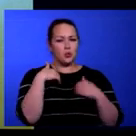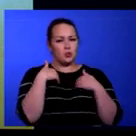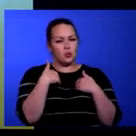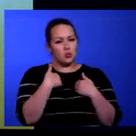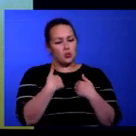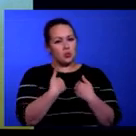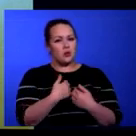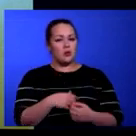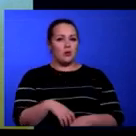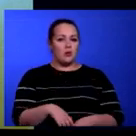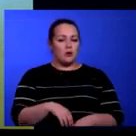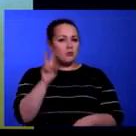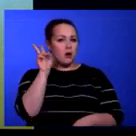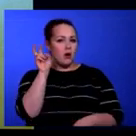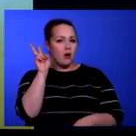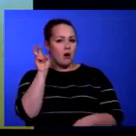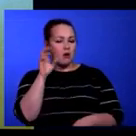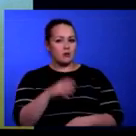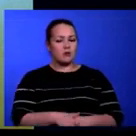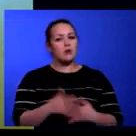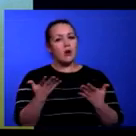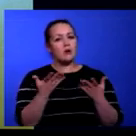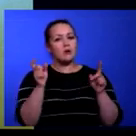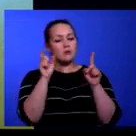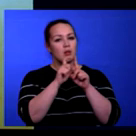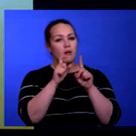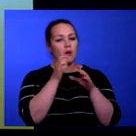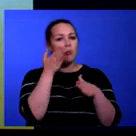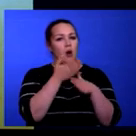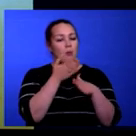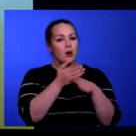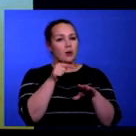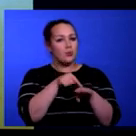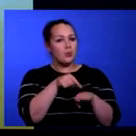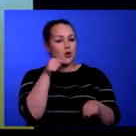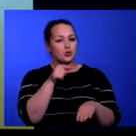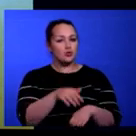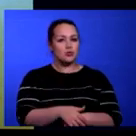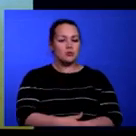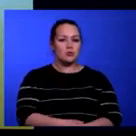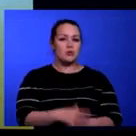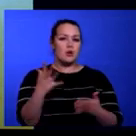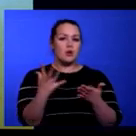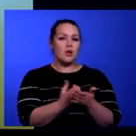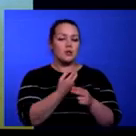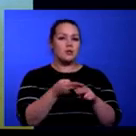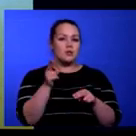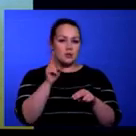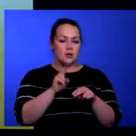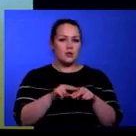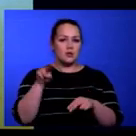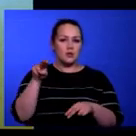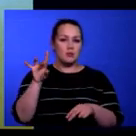страшно стало правда а какие слова помогли нам прочувствовать найдите эти прилагательные